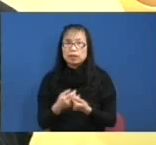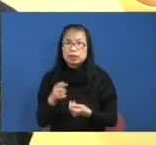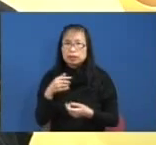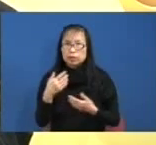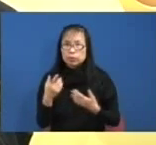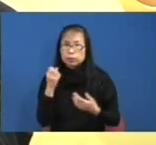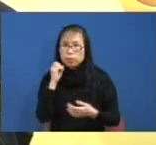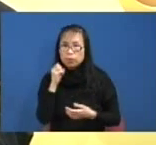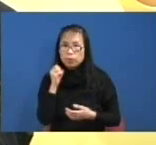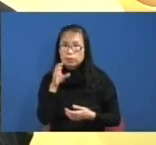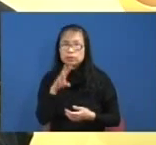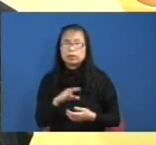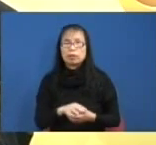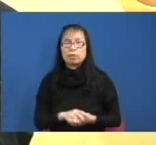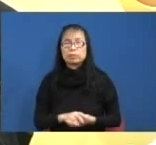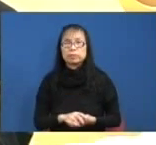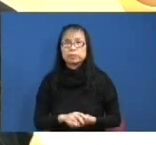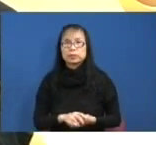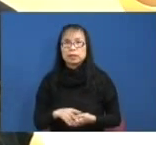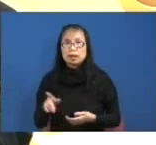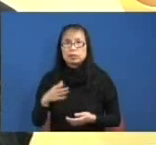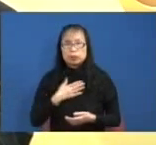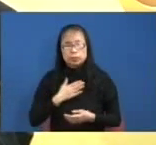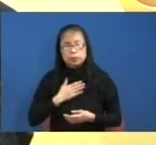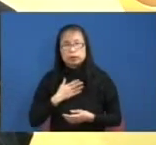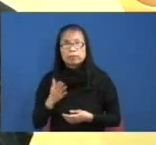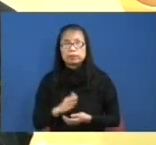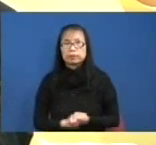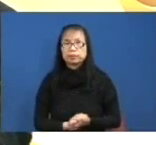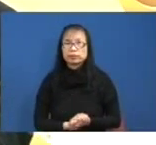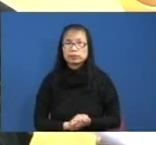嗰個GST 咁樣。呢個亦都係擔心一樣